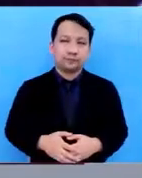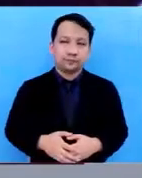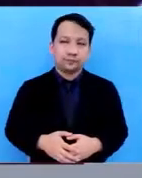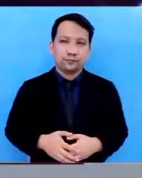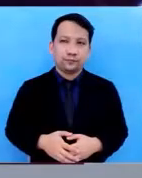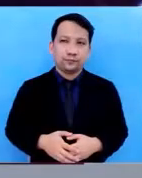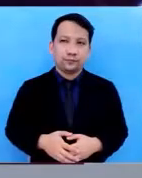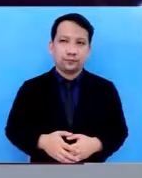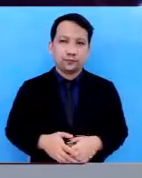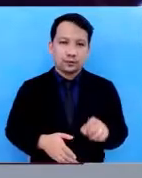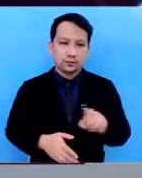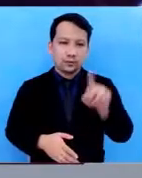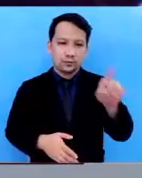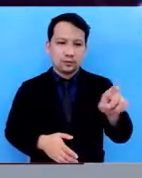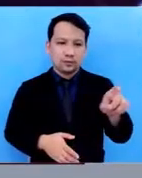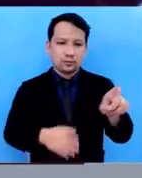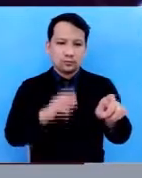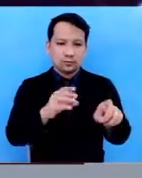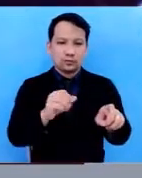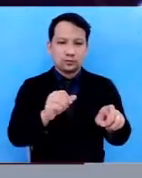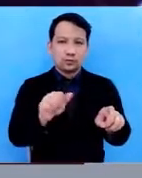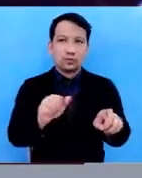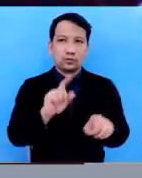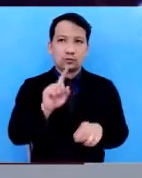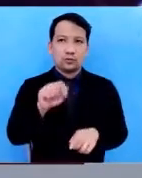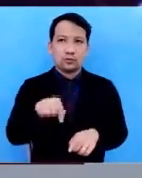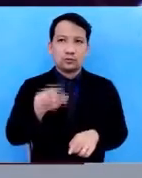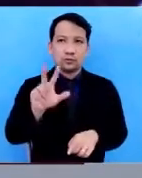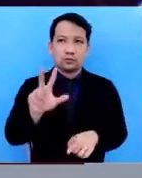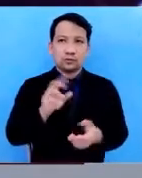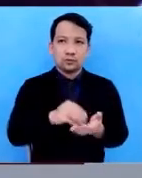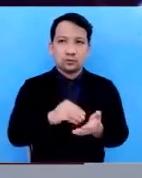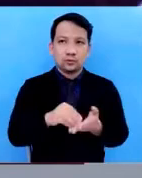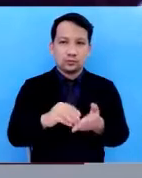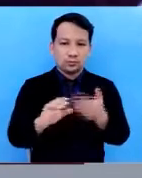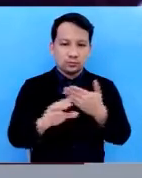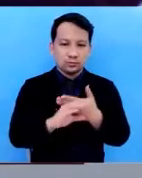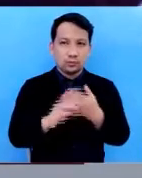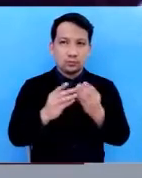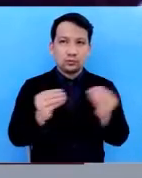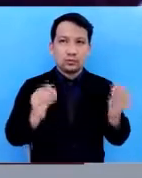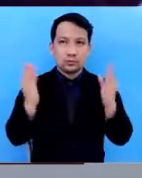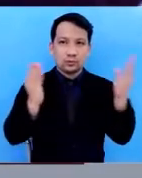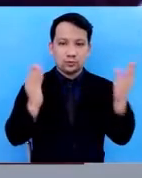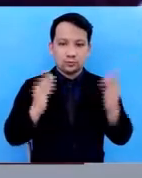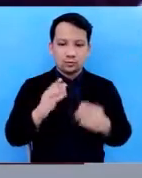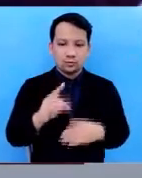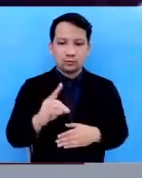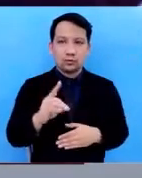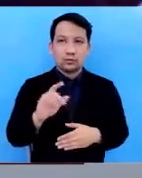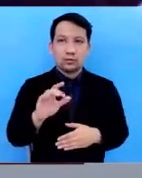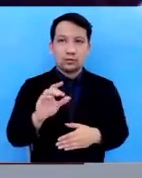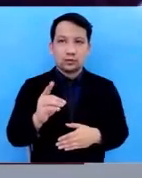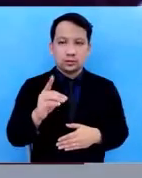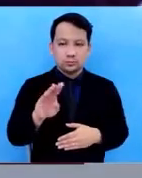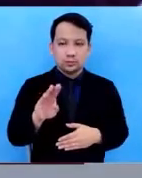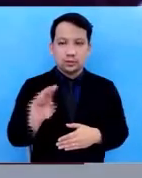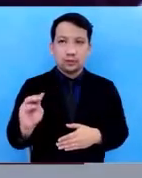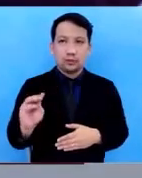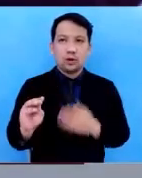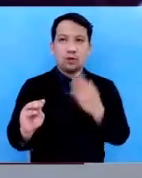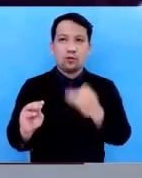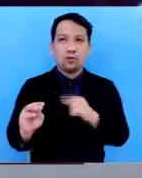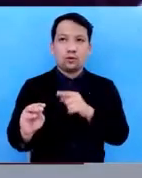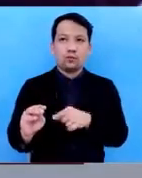Inwestiyon ng Commission on Audit ang 1.3 billion peso contract ng procurement service ng Department of Budget and Management para sa mga